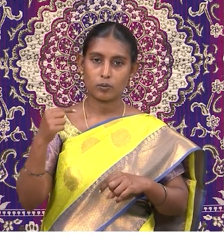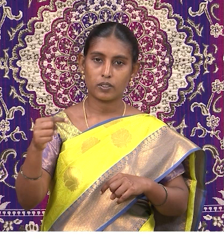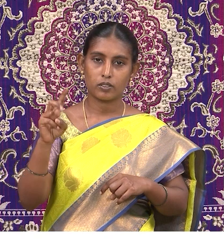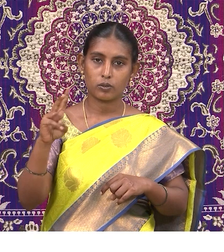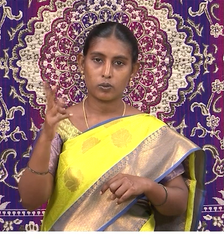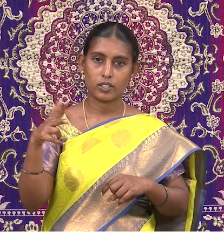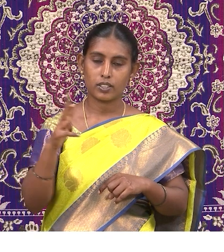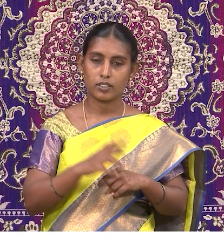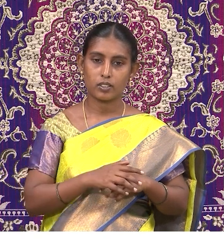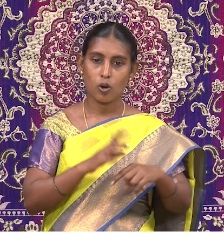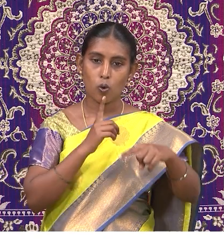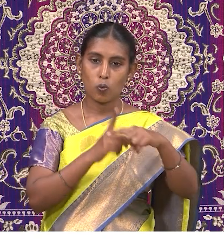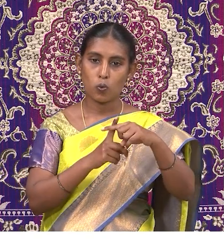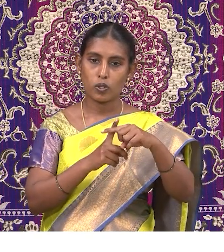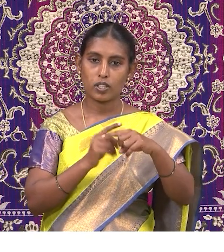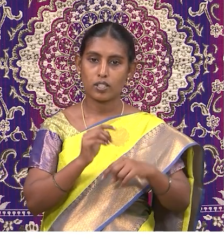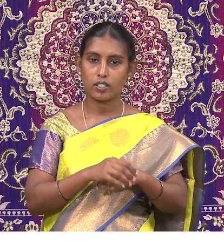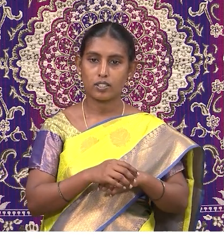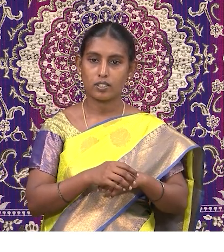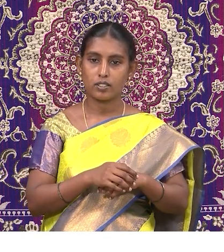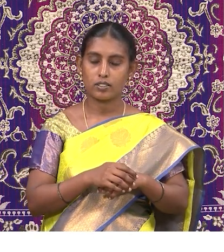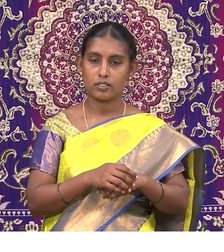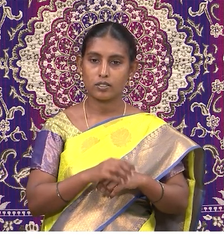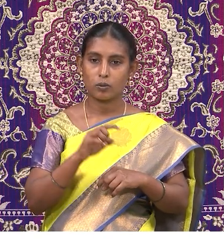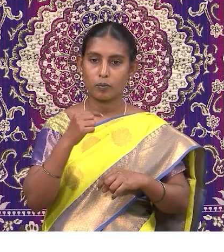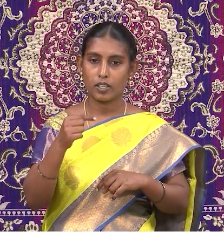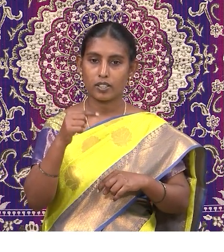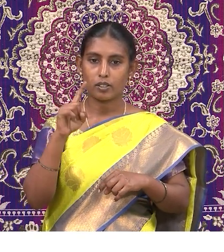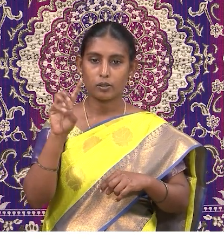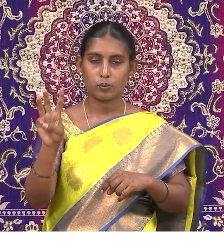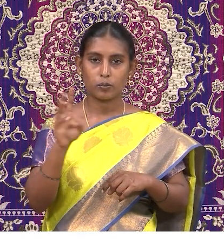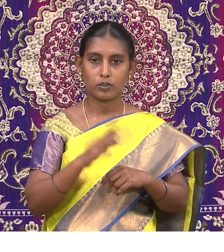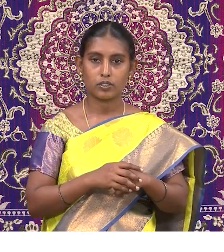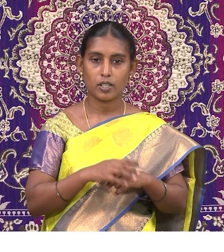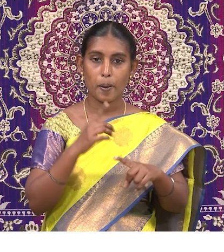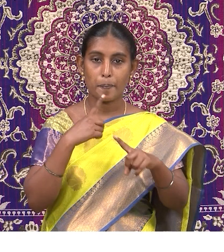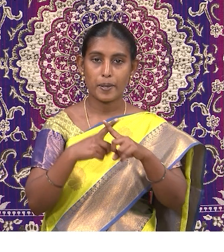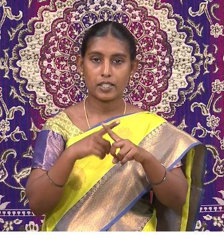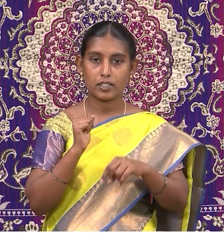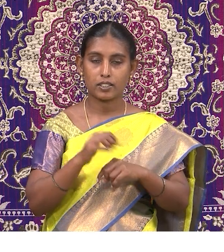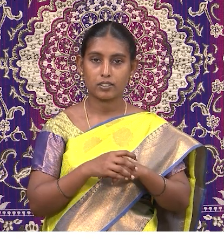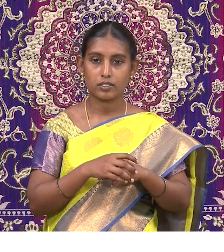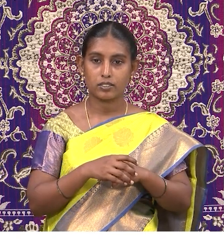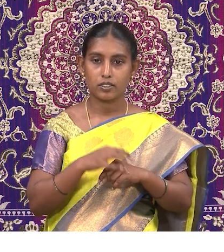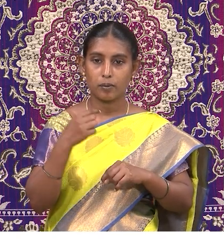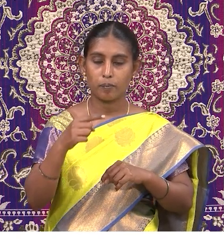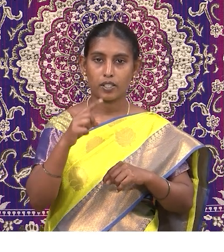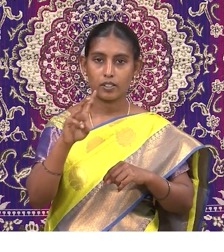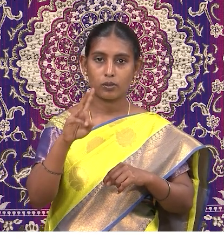அப்போ மூலங்களின் கூடுதல் மைனஸ் 3, மூலங்களின் பெருக்கற்பலன்